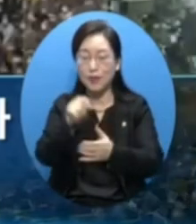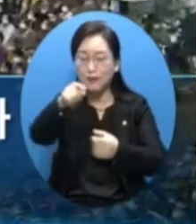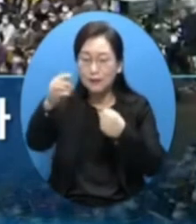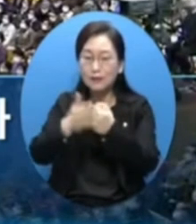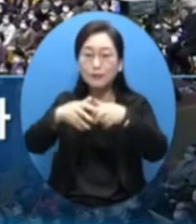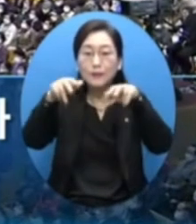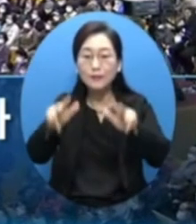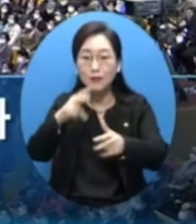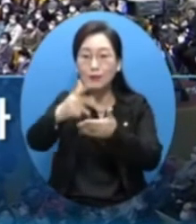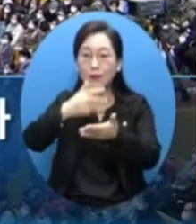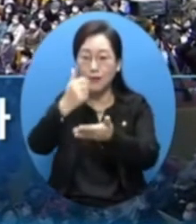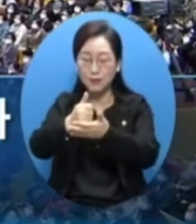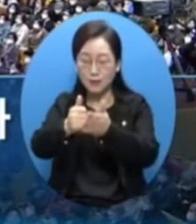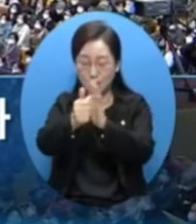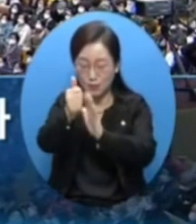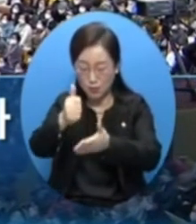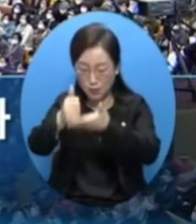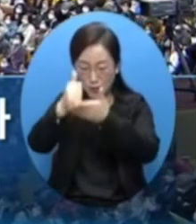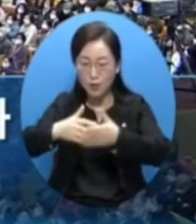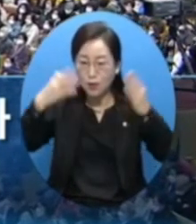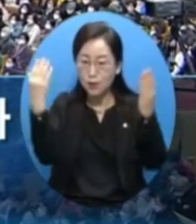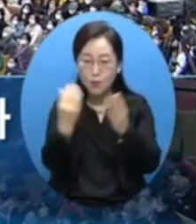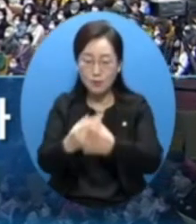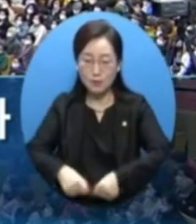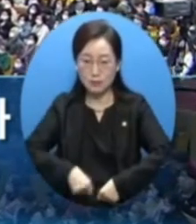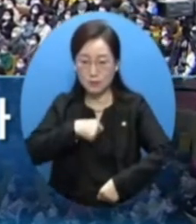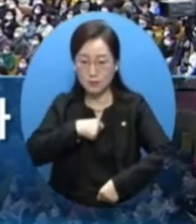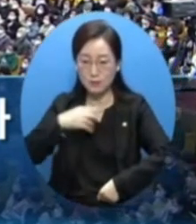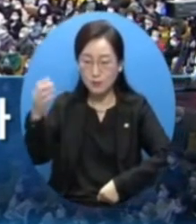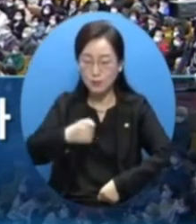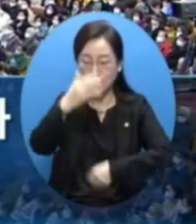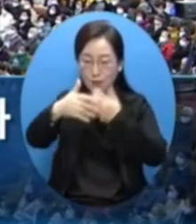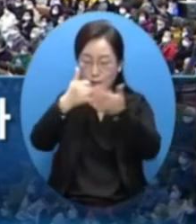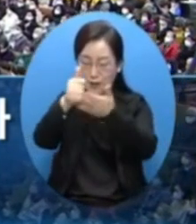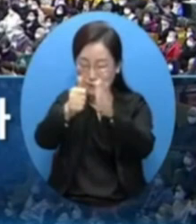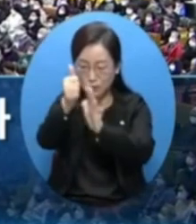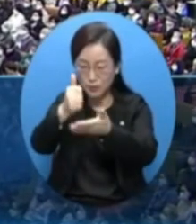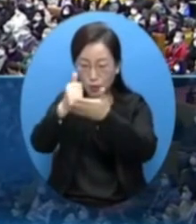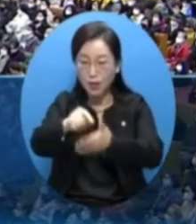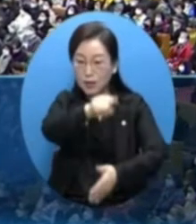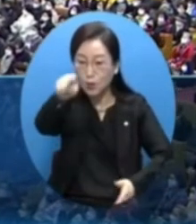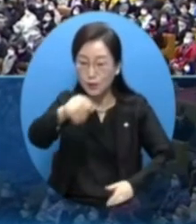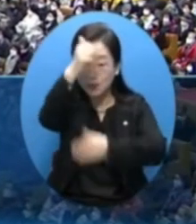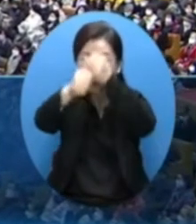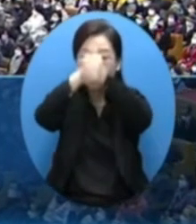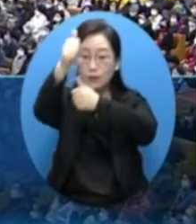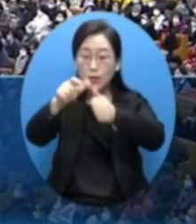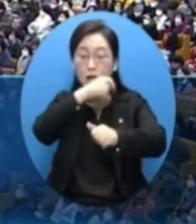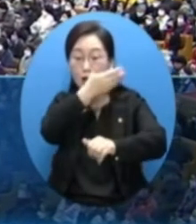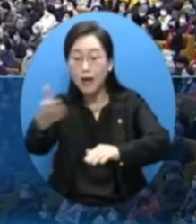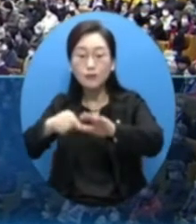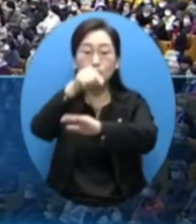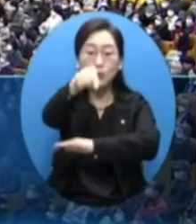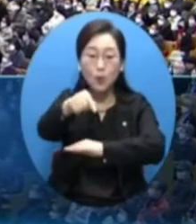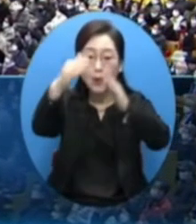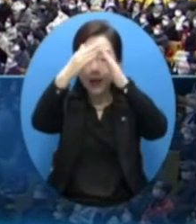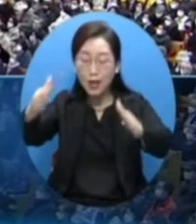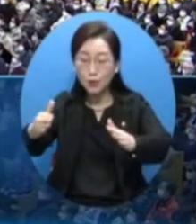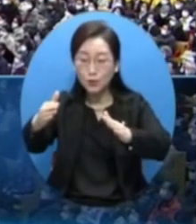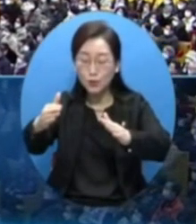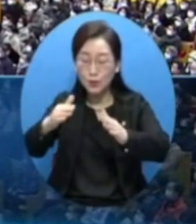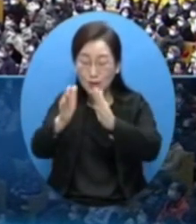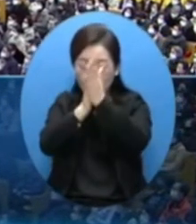그러므로 이제는 야훼를 경외하며 온전함과 진실함으로 그를 섬기라 너희의 조상들이 각 강 저쪽과 애굽에서